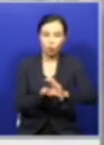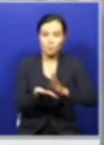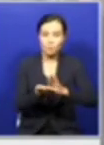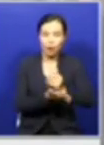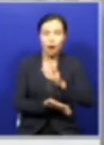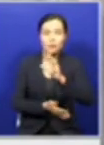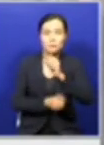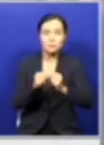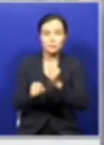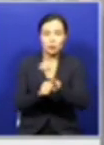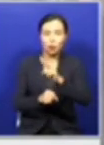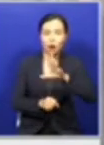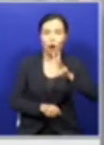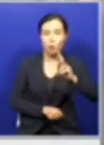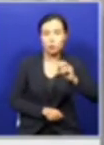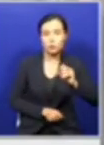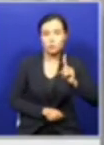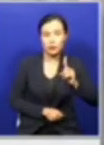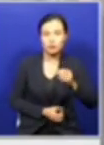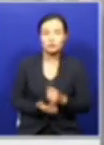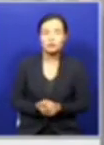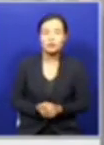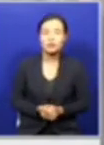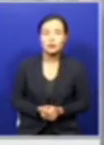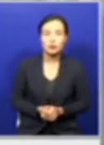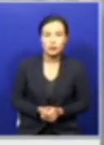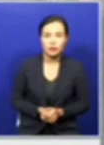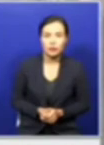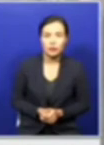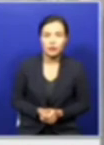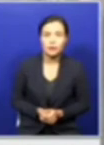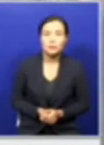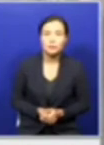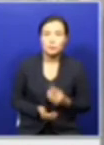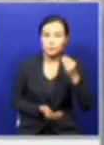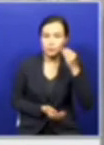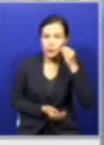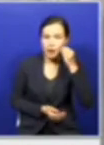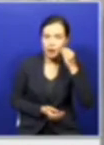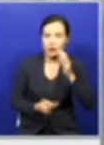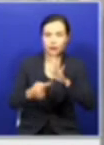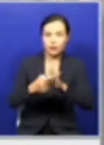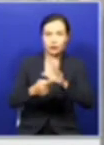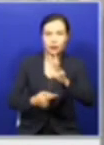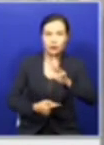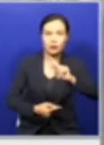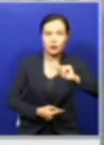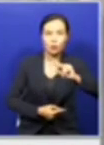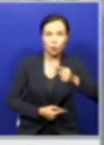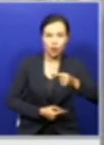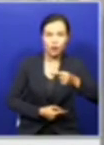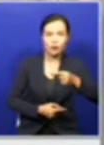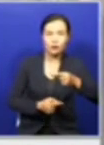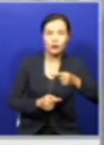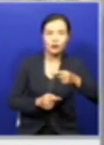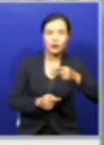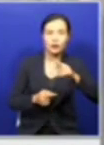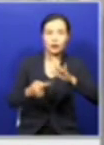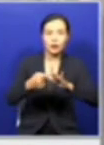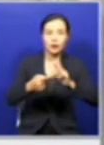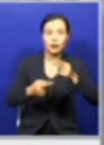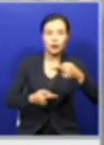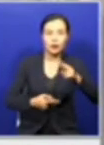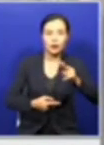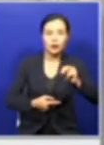2561ที่นะครับบ้านนะครับแวงเหนือตำบลแวงอำเภอโพนทองจังหวัดร้อยเอ็ด